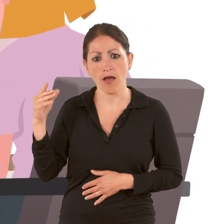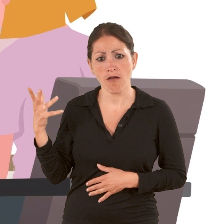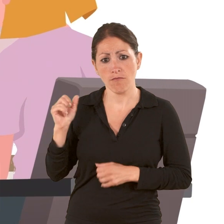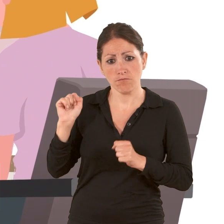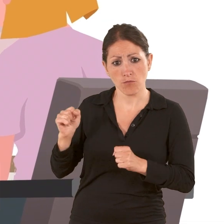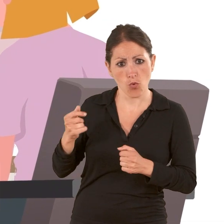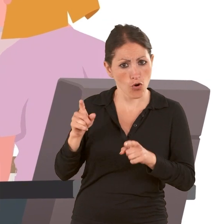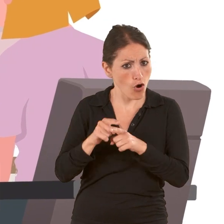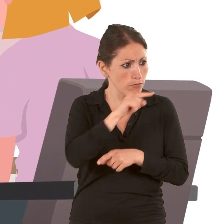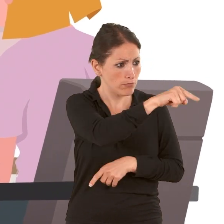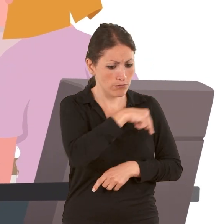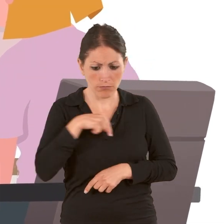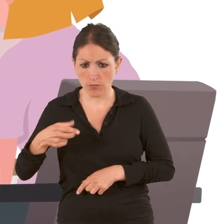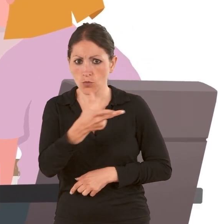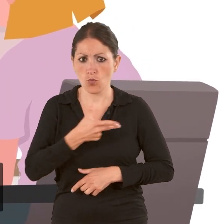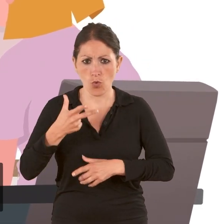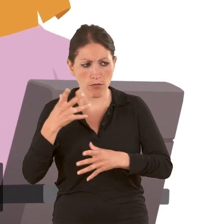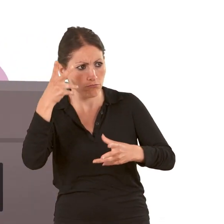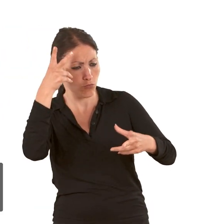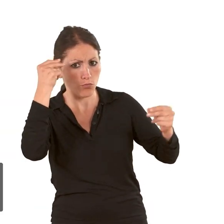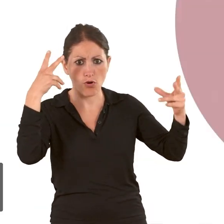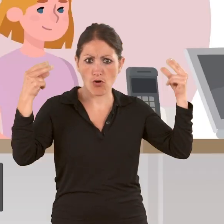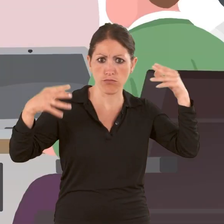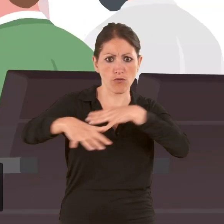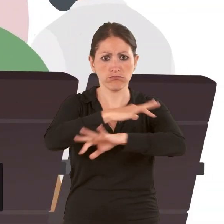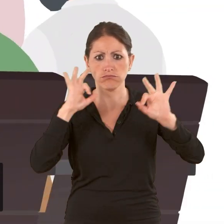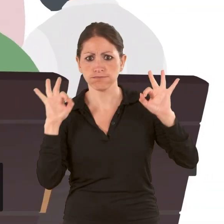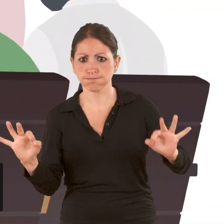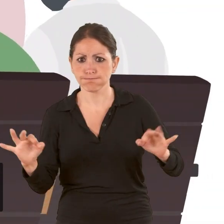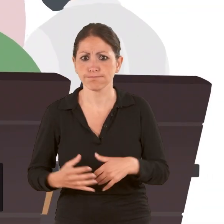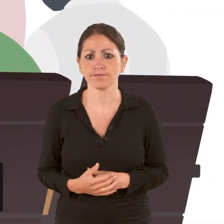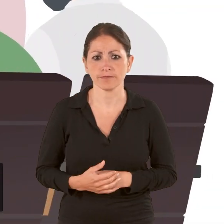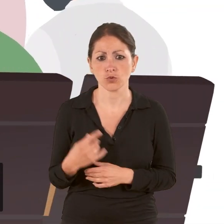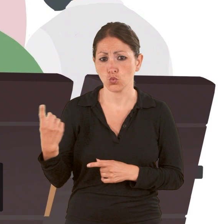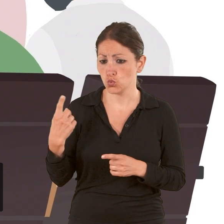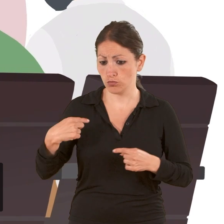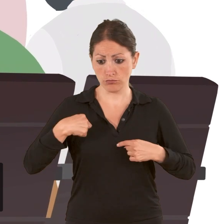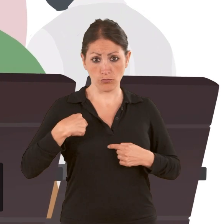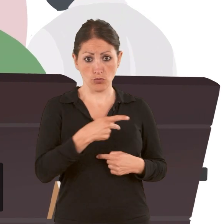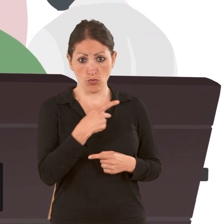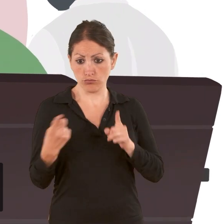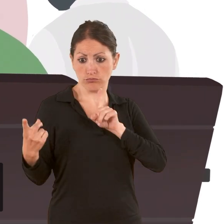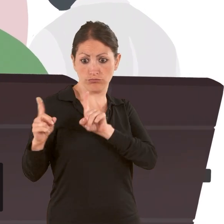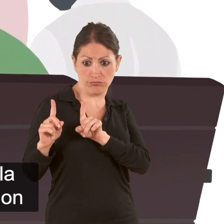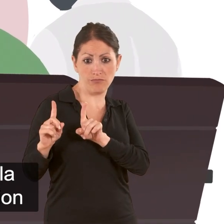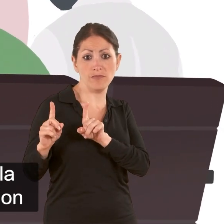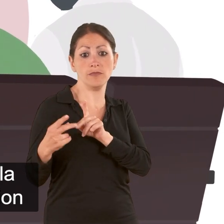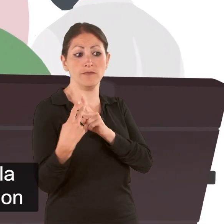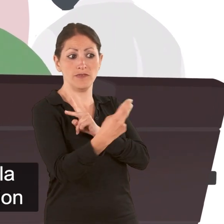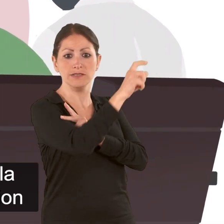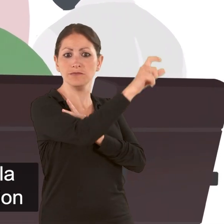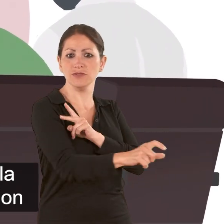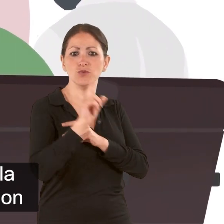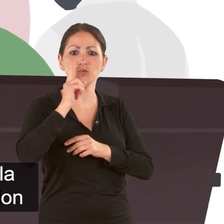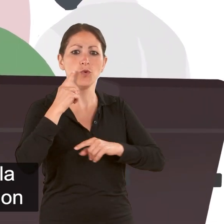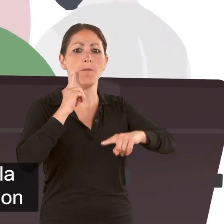chacun, patient et médecin, de se comprendre mutuellement. Pendant ces consultations, placez toujours l'interprète ou le codeur à côté de vous et